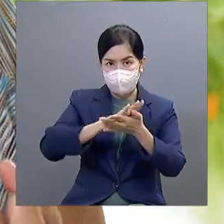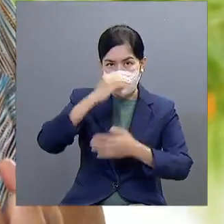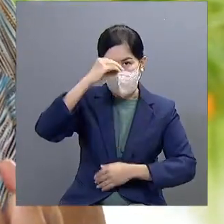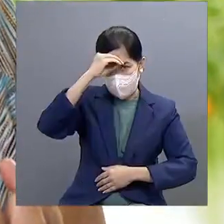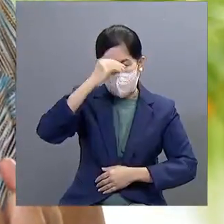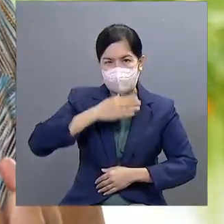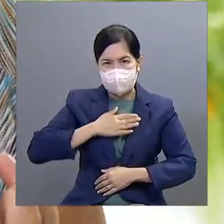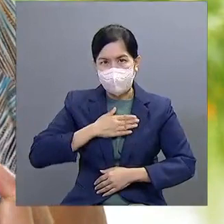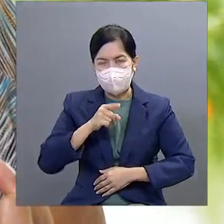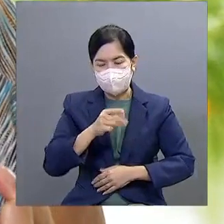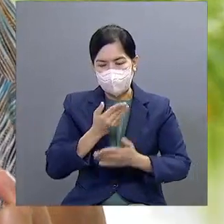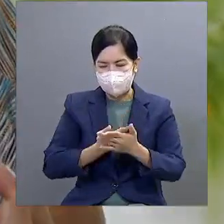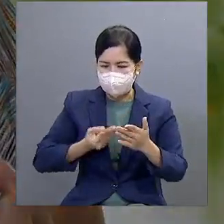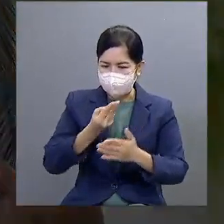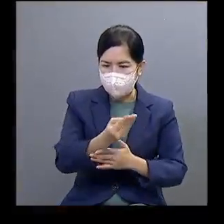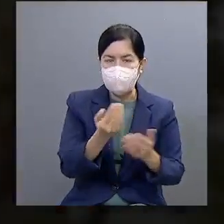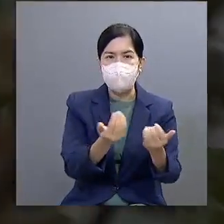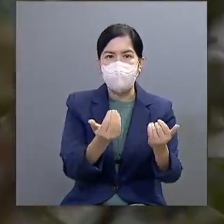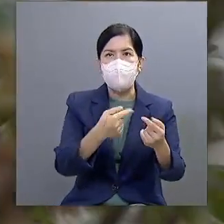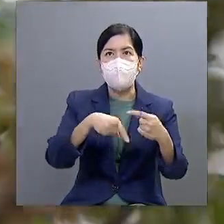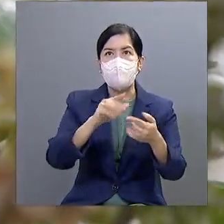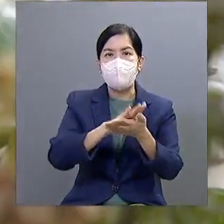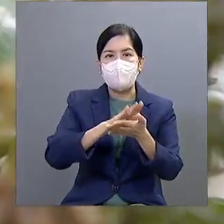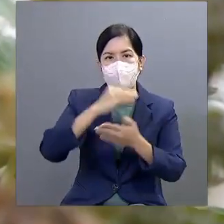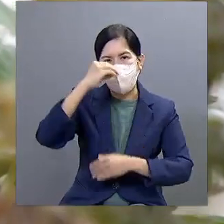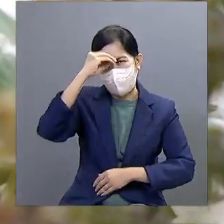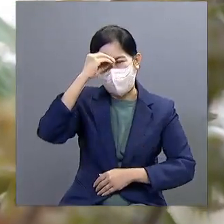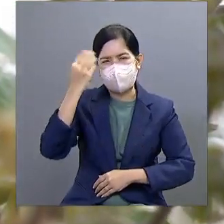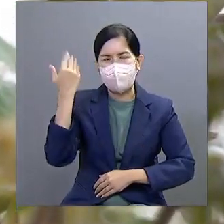ทน่ะมันไม่มี